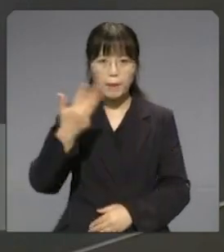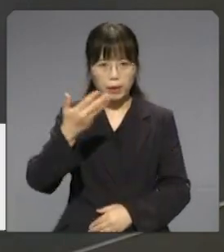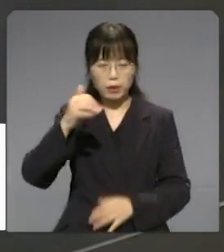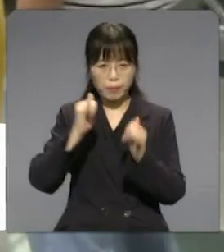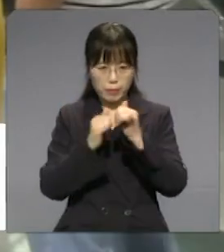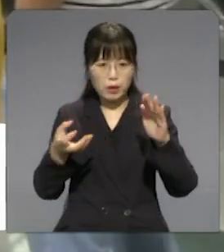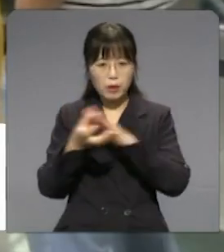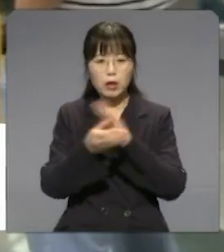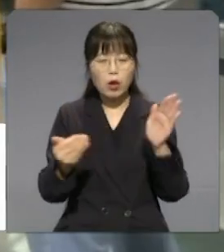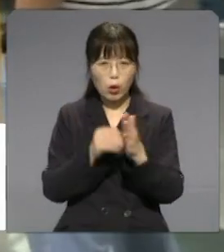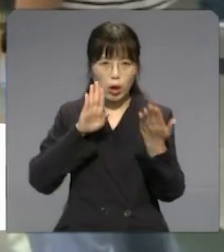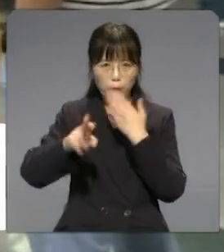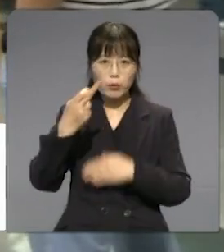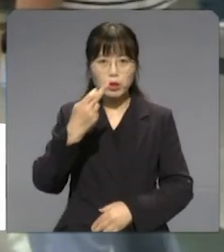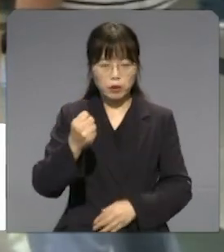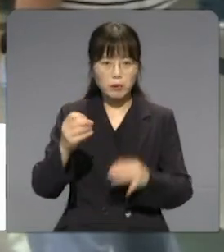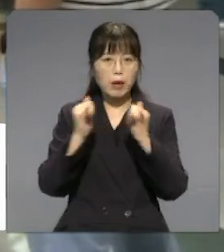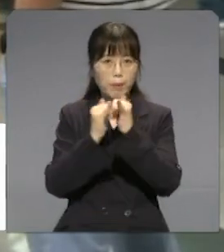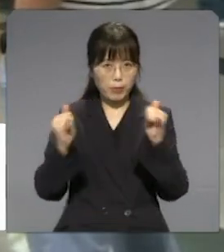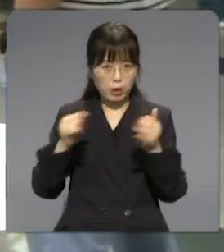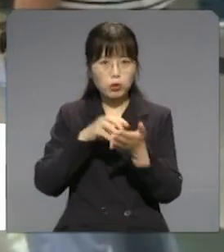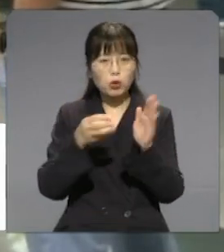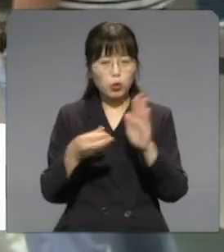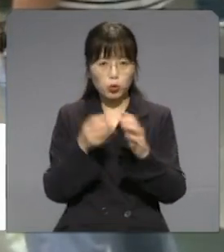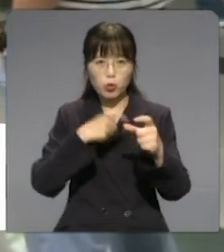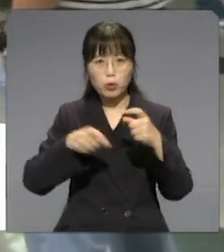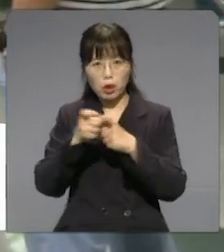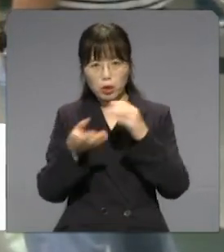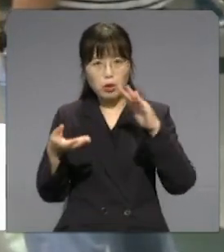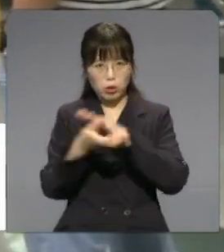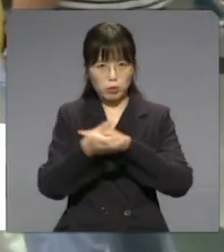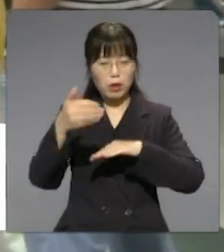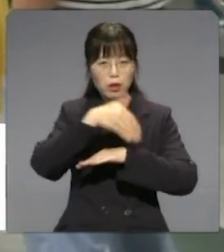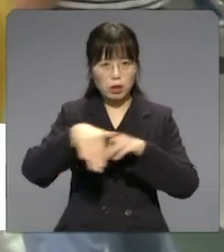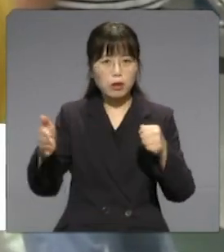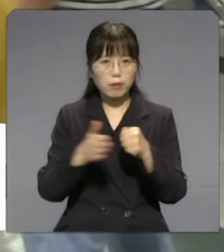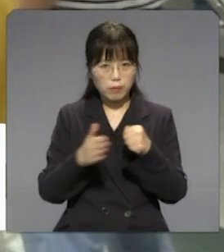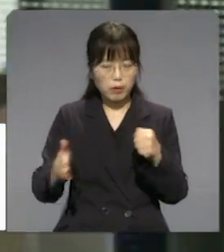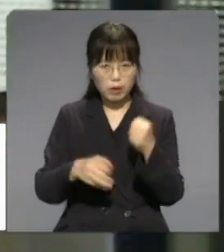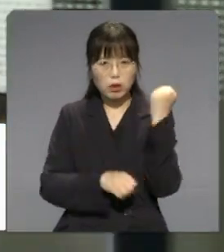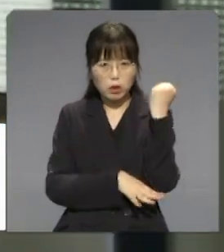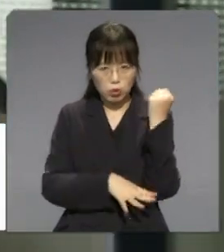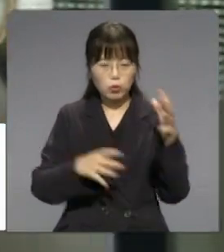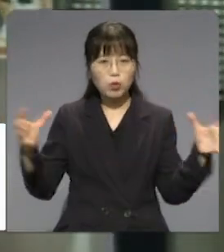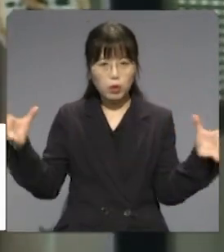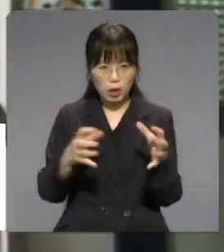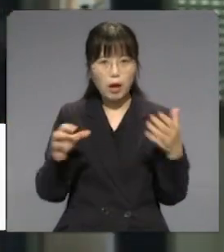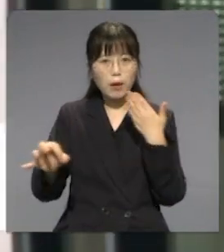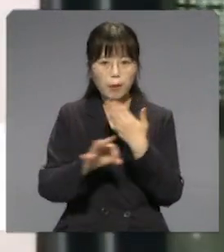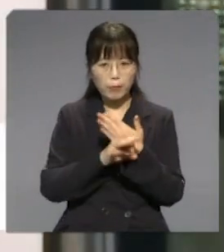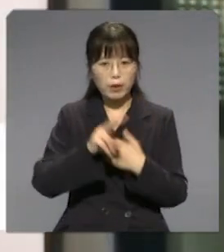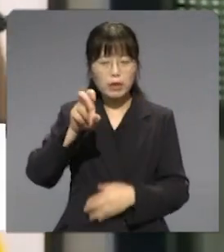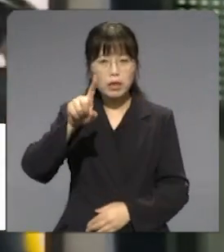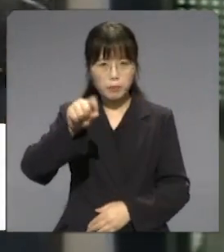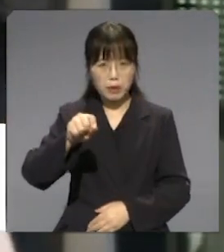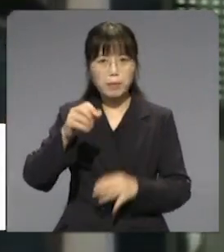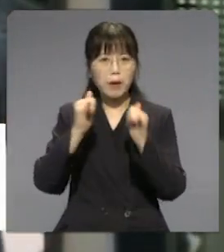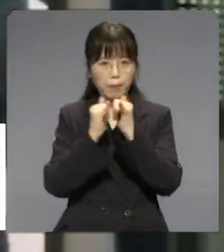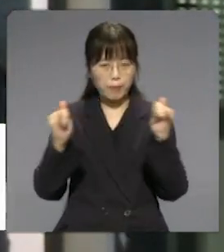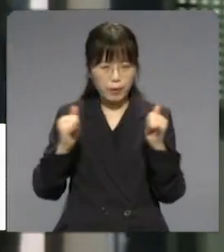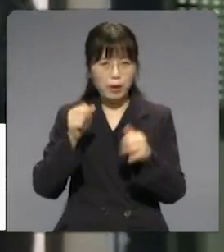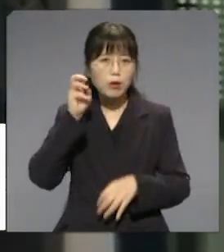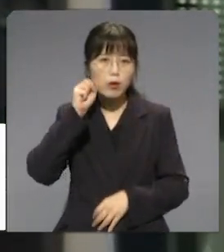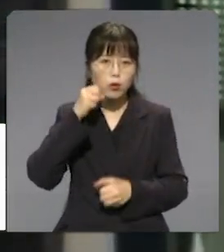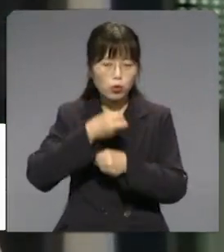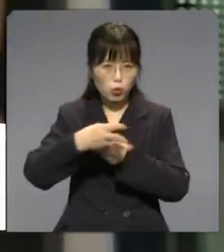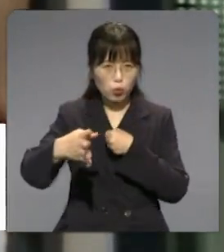입주했고 앞으로 12만 명가량이 더 입주할 예정이라 기존 인구와 합하면 현재 21만 명, 수년